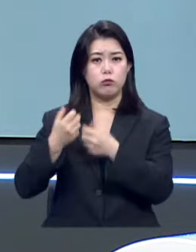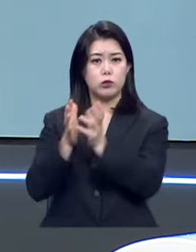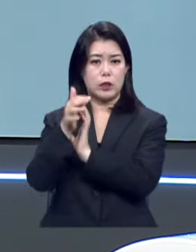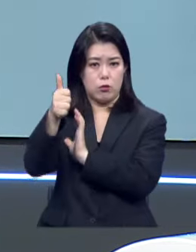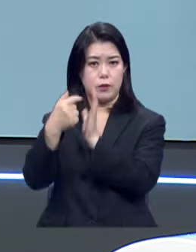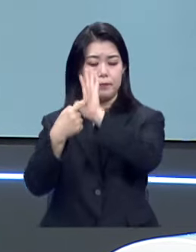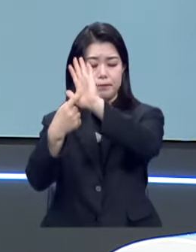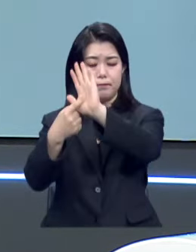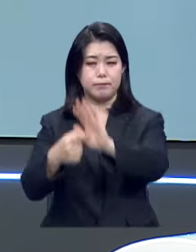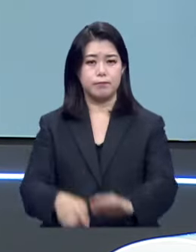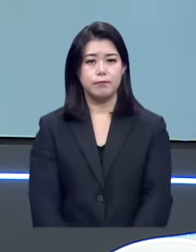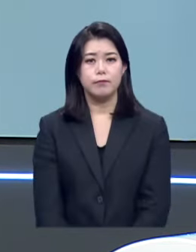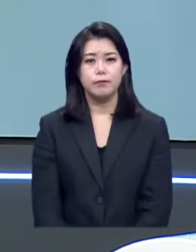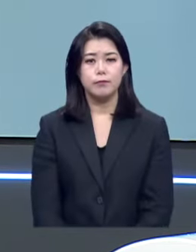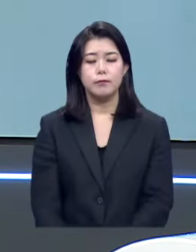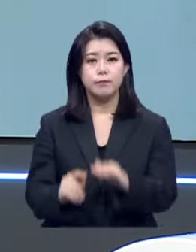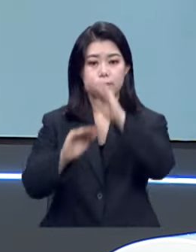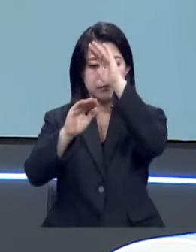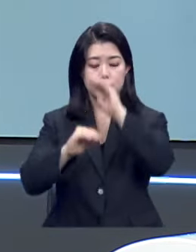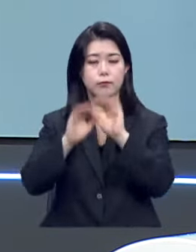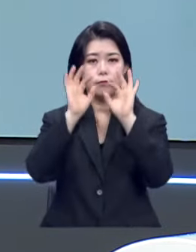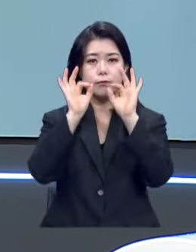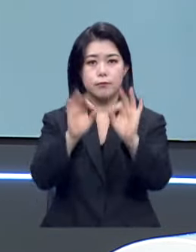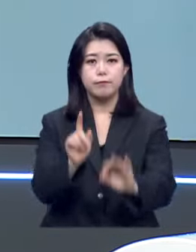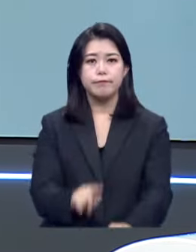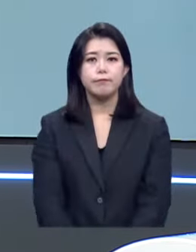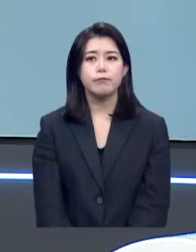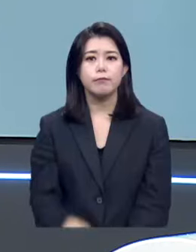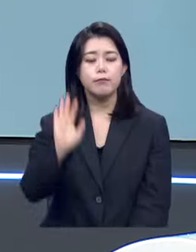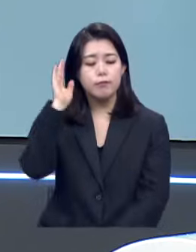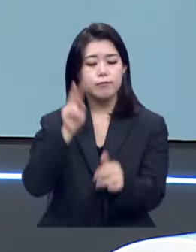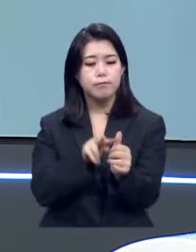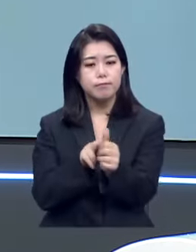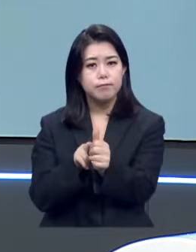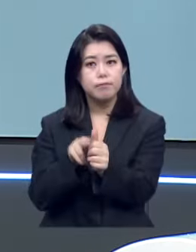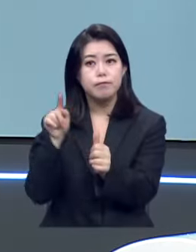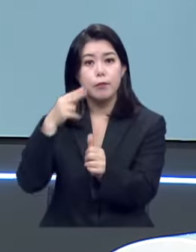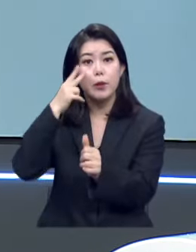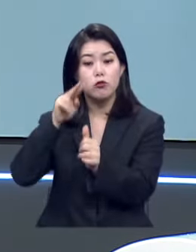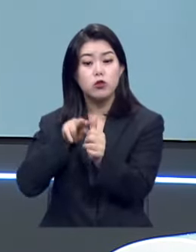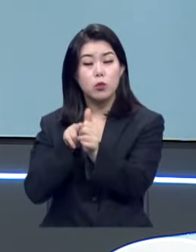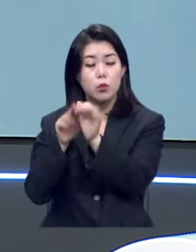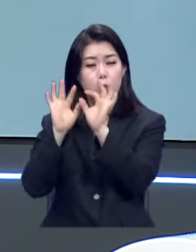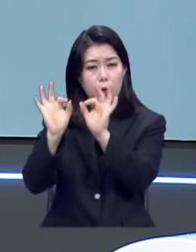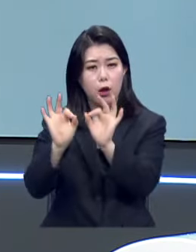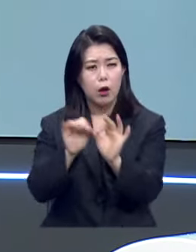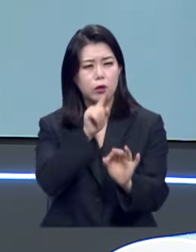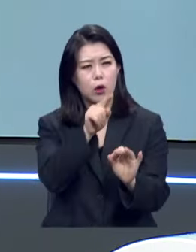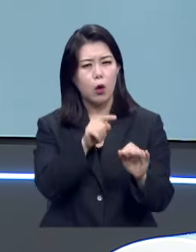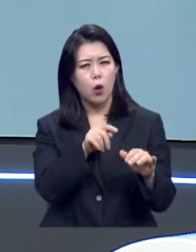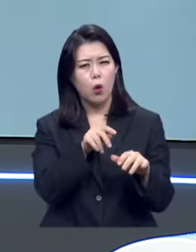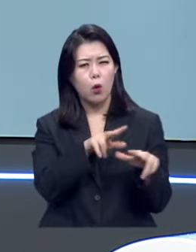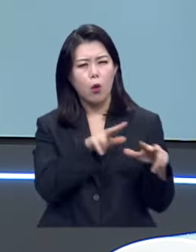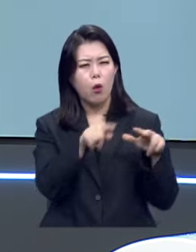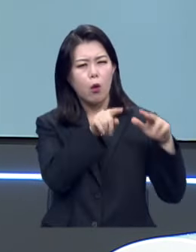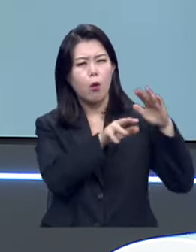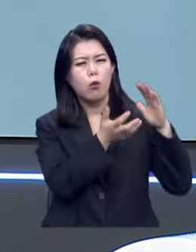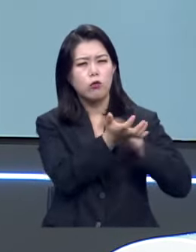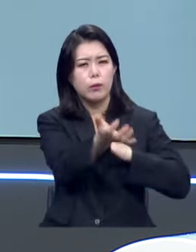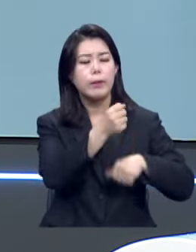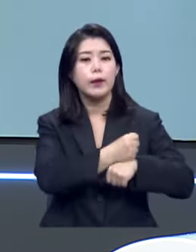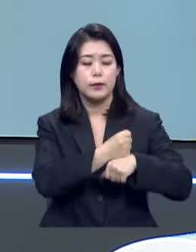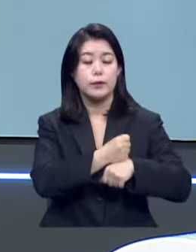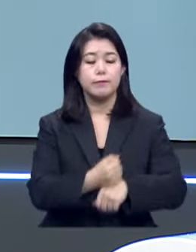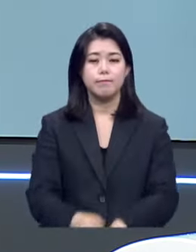거죠요 얘기를 보면 지금 최근 정보는 미국의 정보에 따라서도 곧 투입이다 얘긴데 직접